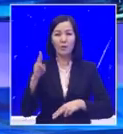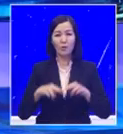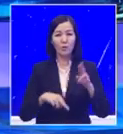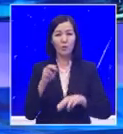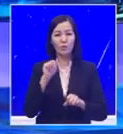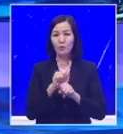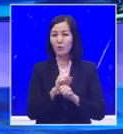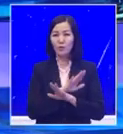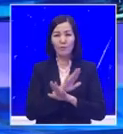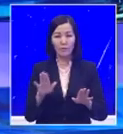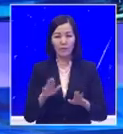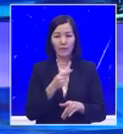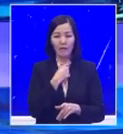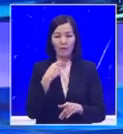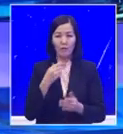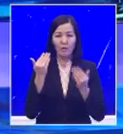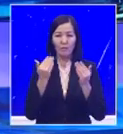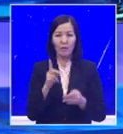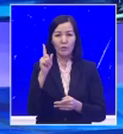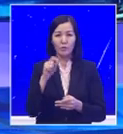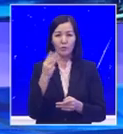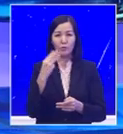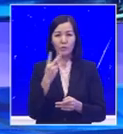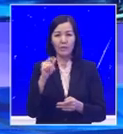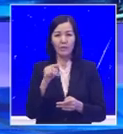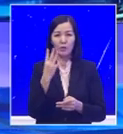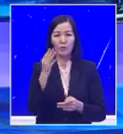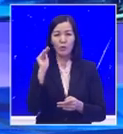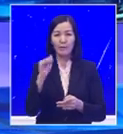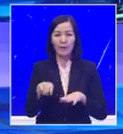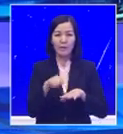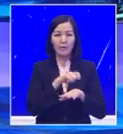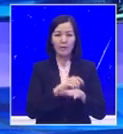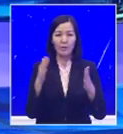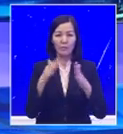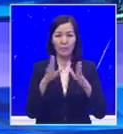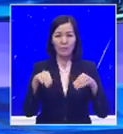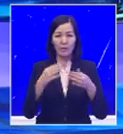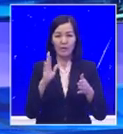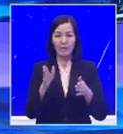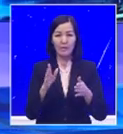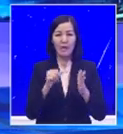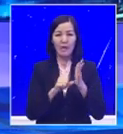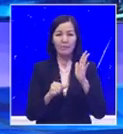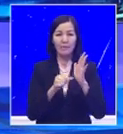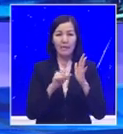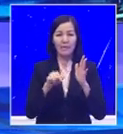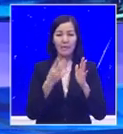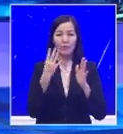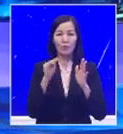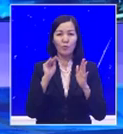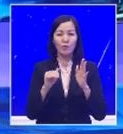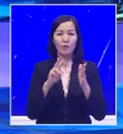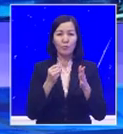Құрылыс тоқтамауы тиіс. Талдықорғанда биыл 132-де 4000 шаршы метр үй қолданысқа берілмек. Оның 66-та